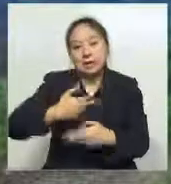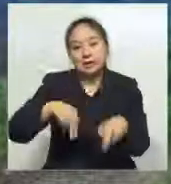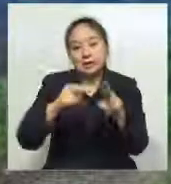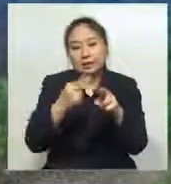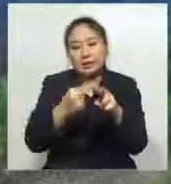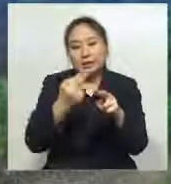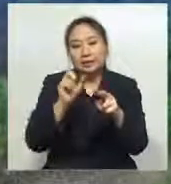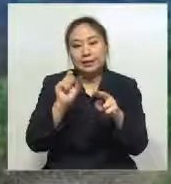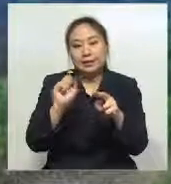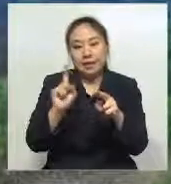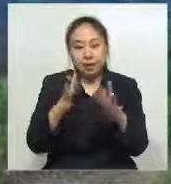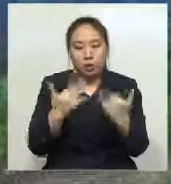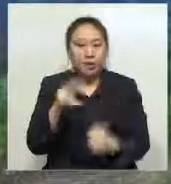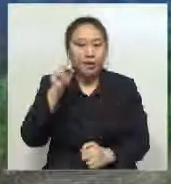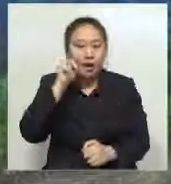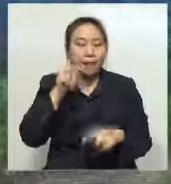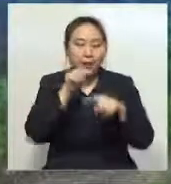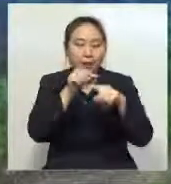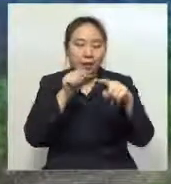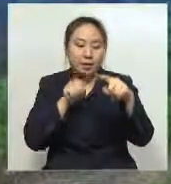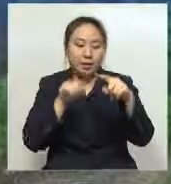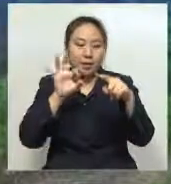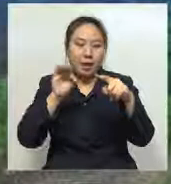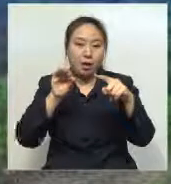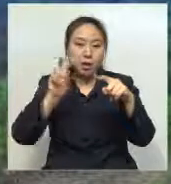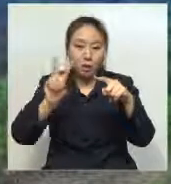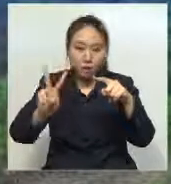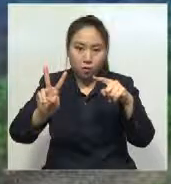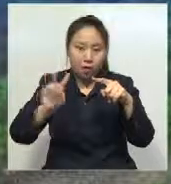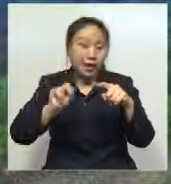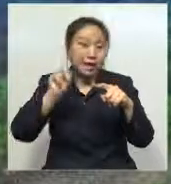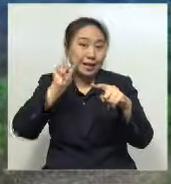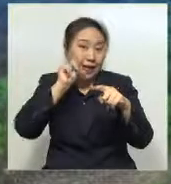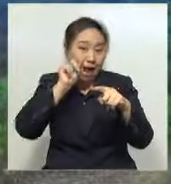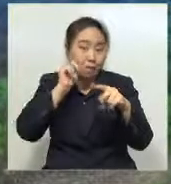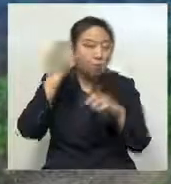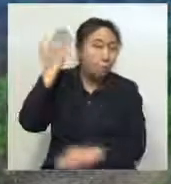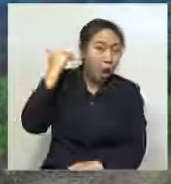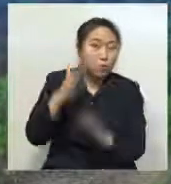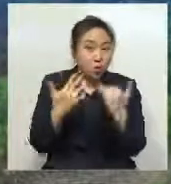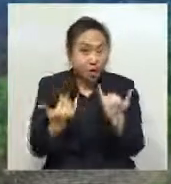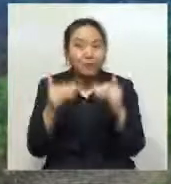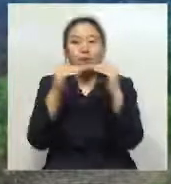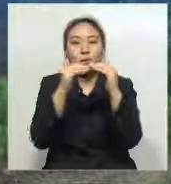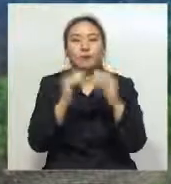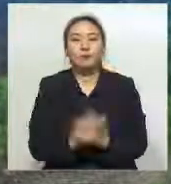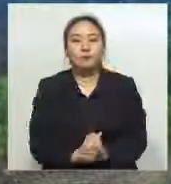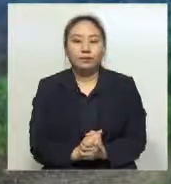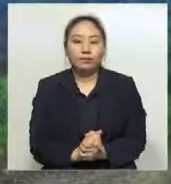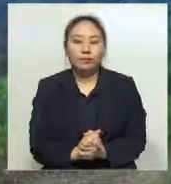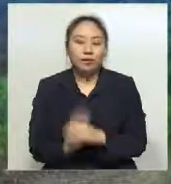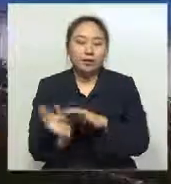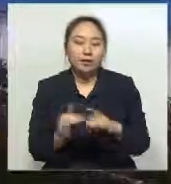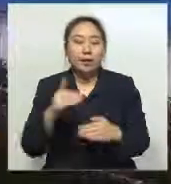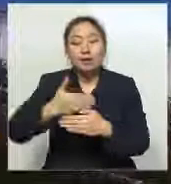คะปริมาณน้ำตอนนี้อยู่ที่ร้อยละ92ของความจุระดับน้ำเท่ากับเมื่อวานนี้ส่วนเขื่อนขุนด่านปรา